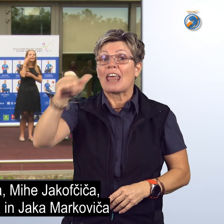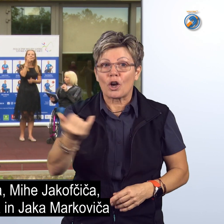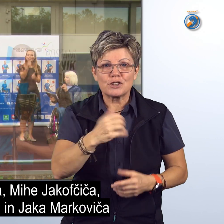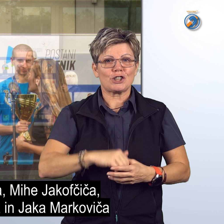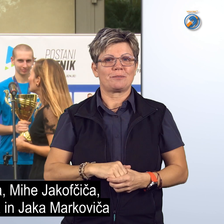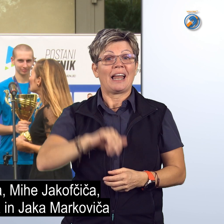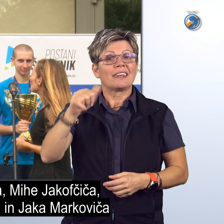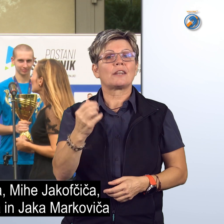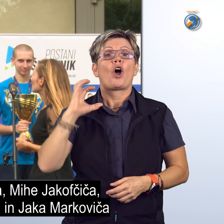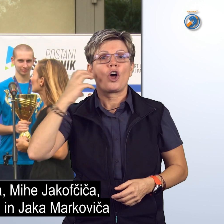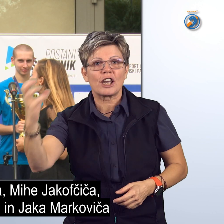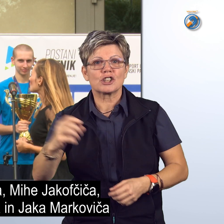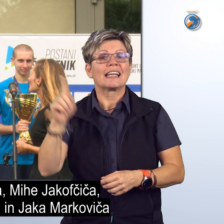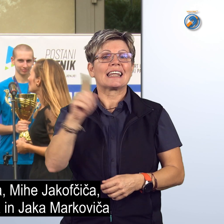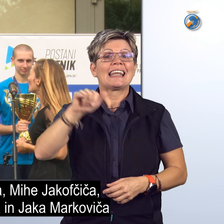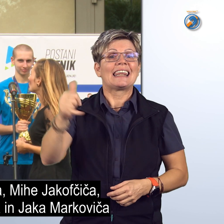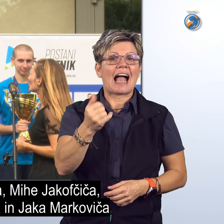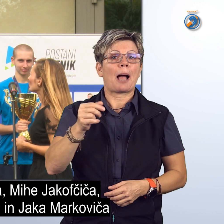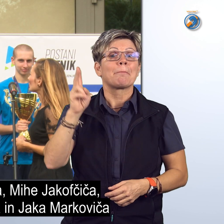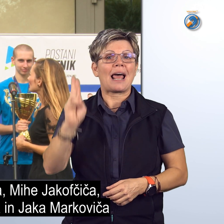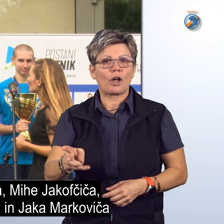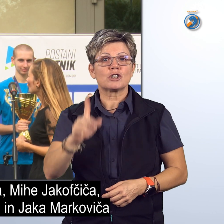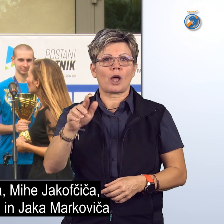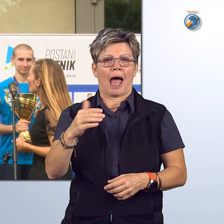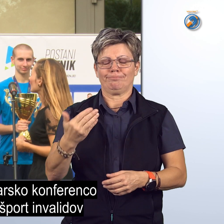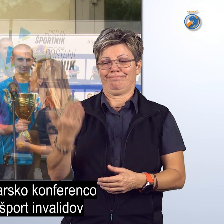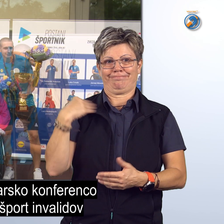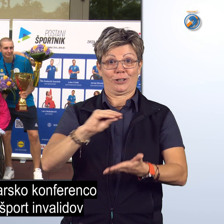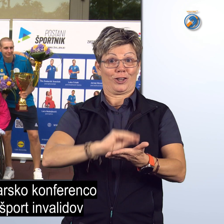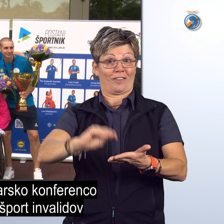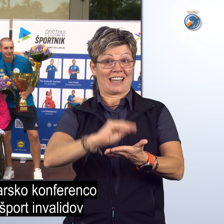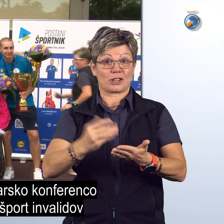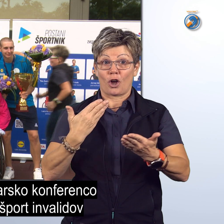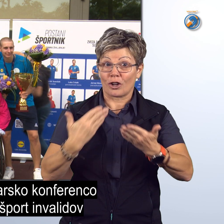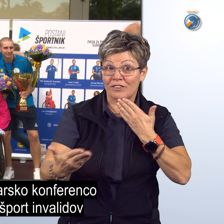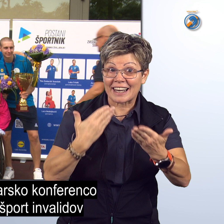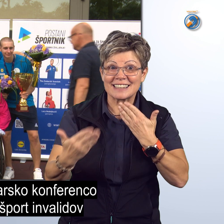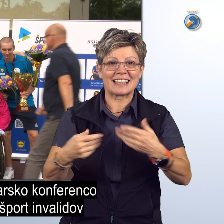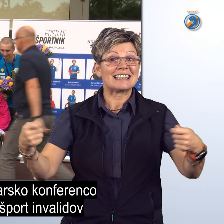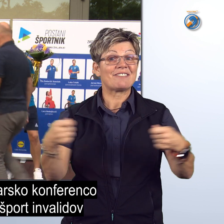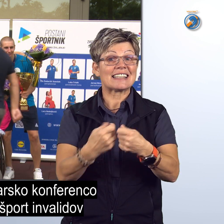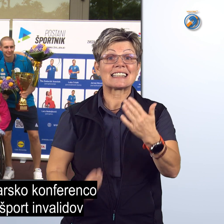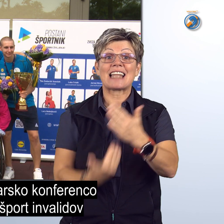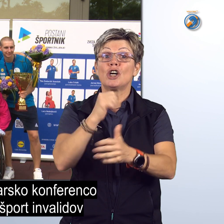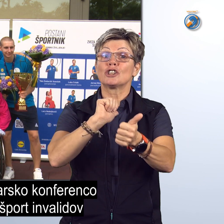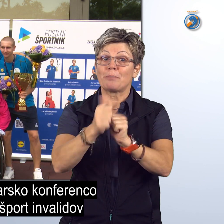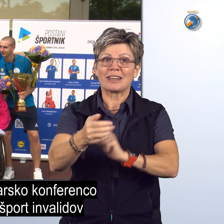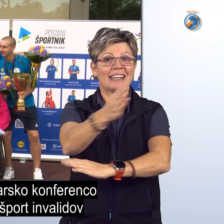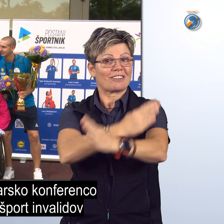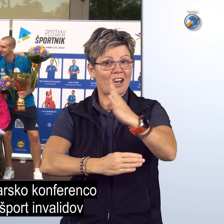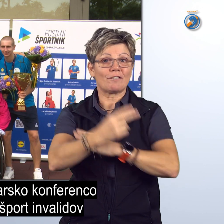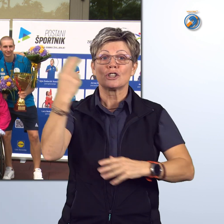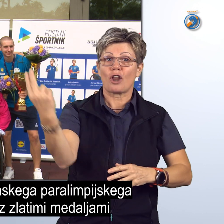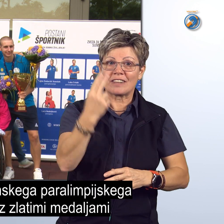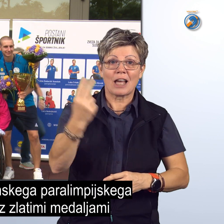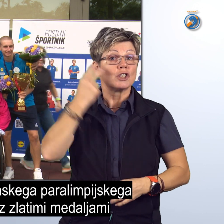Jakovčiča, Jana Orešnika in Jaka Markoviča so na novinarsko konferenco Zveze za šport